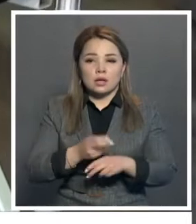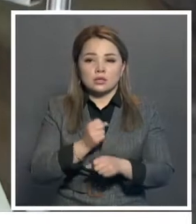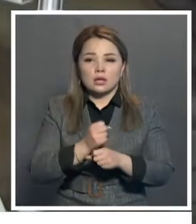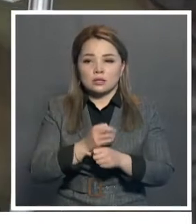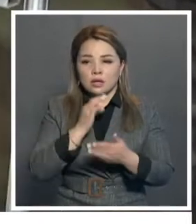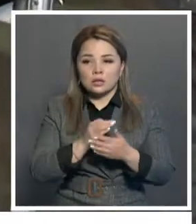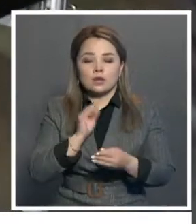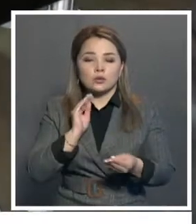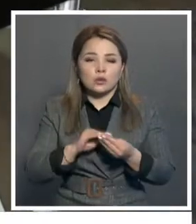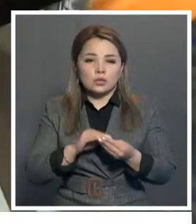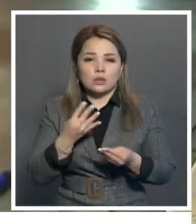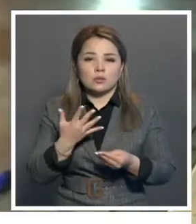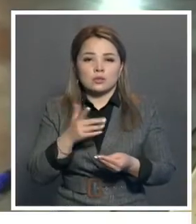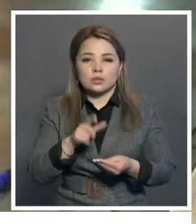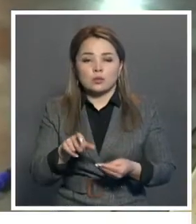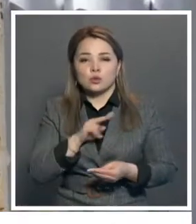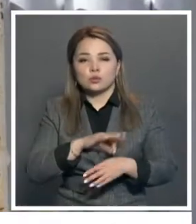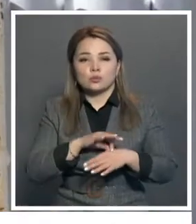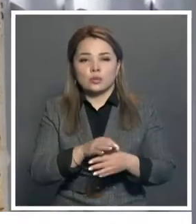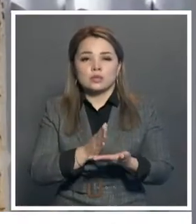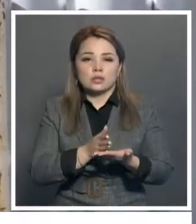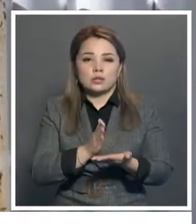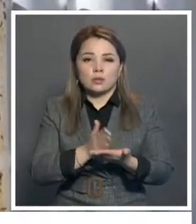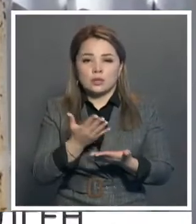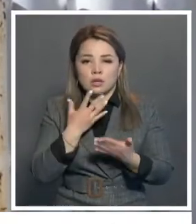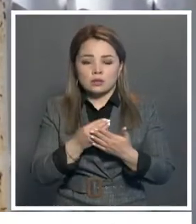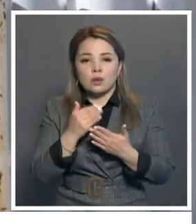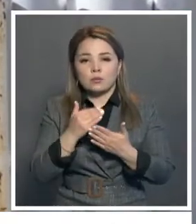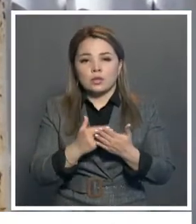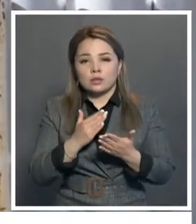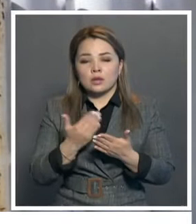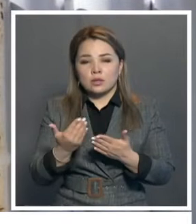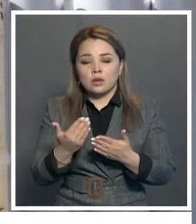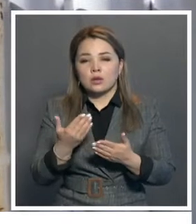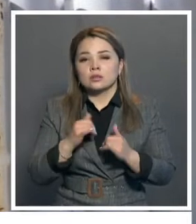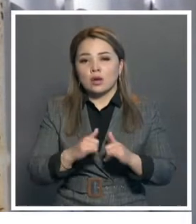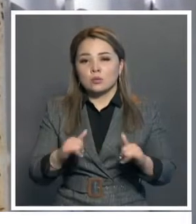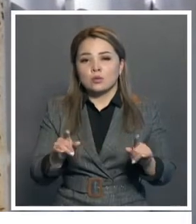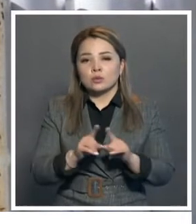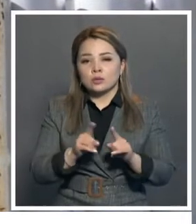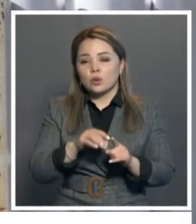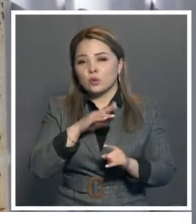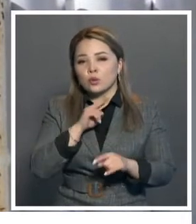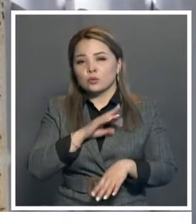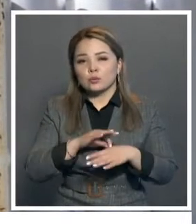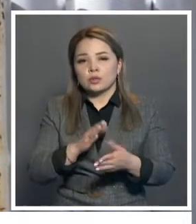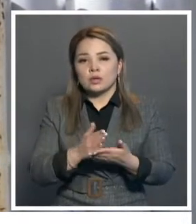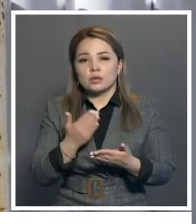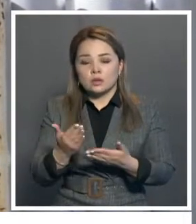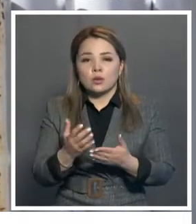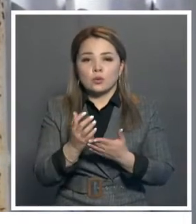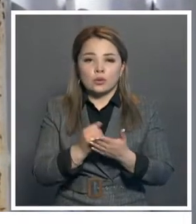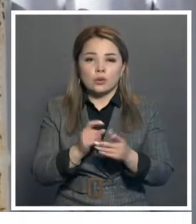адам тұрақты еңбек етеді. Работаем с программой Даму. Біз даму қорымен көптен жұмыс істейміз. Осы қор